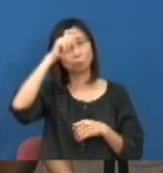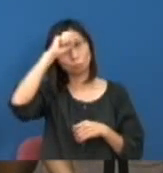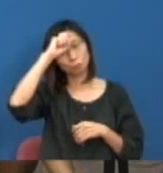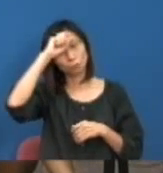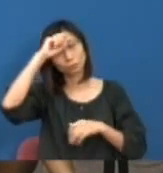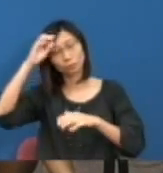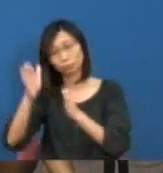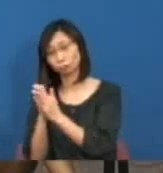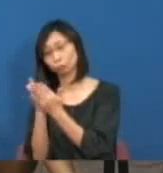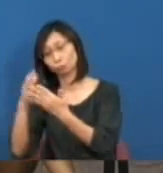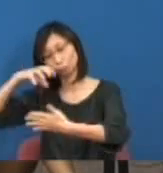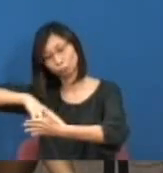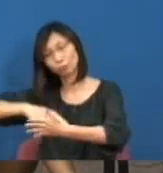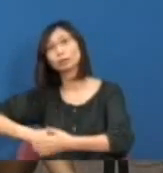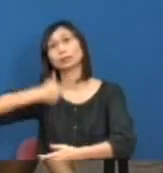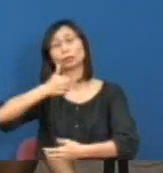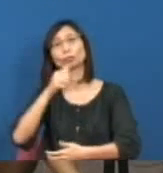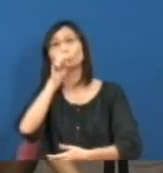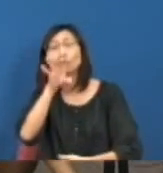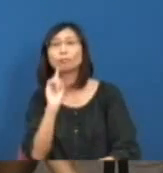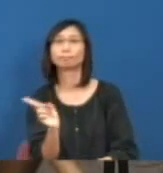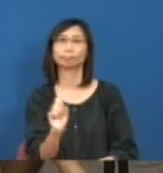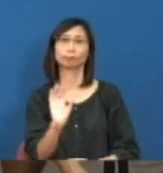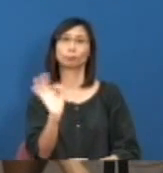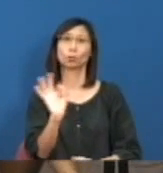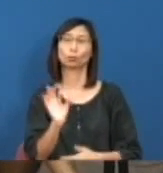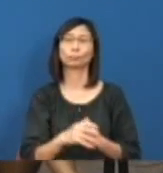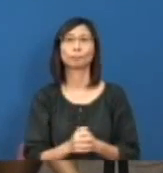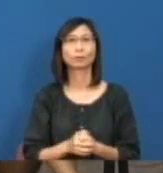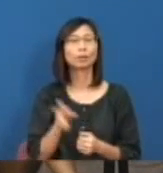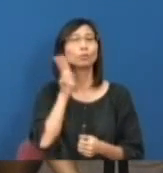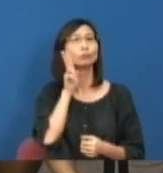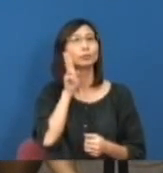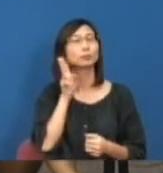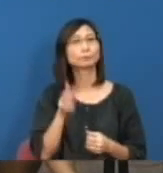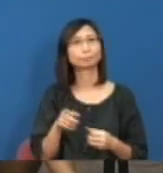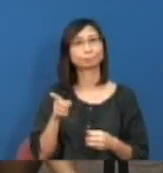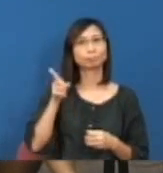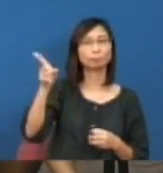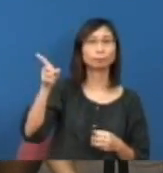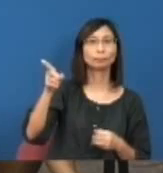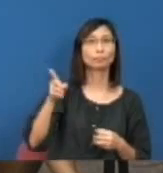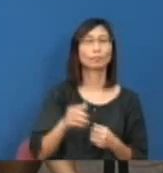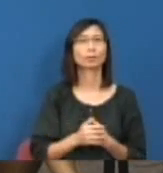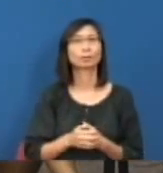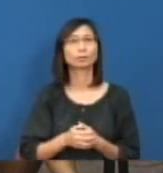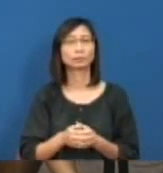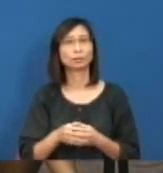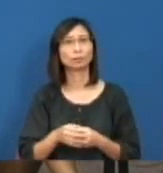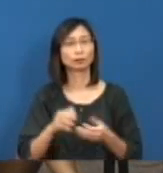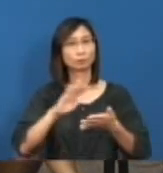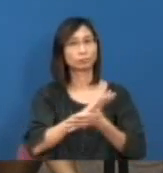嘅喎。好簡單，舉個例，鄧蓮如話俾佢聽，即係喺呢個1989